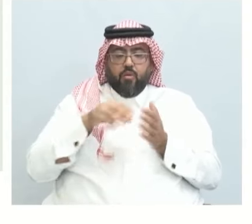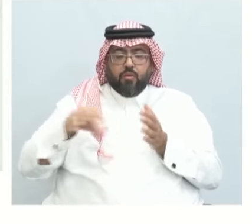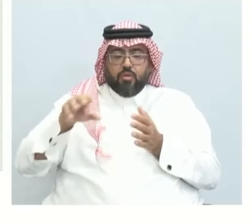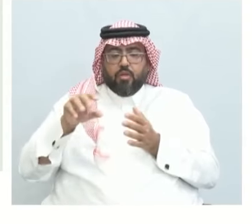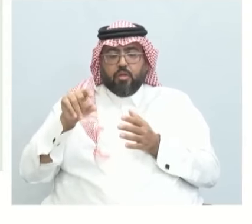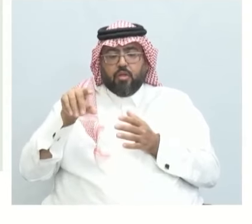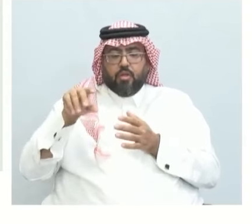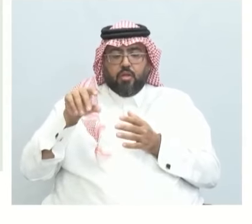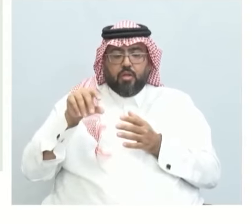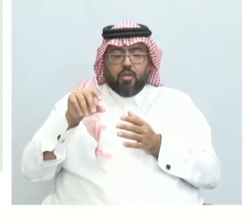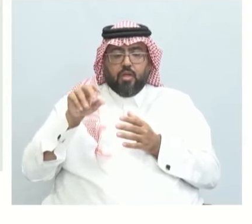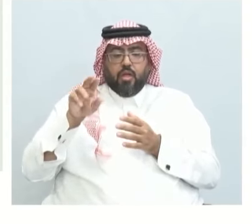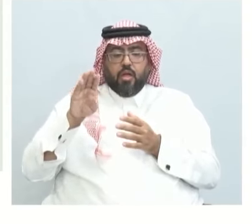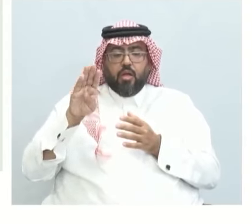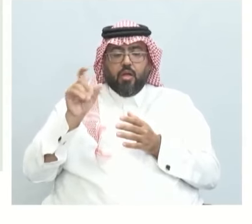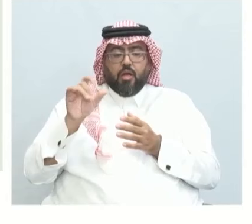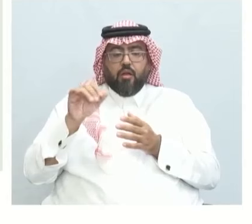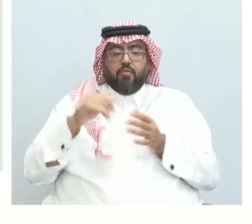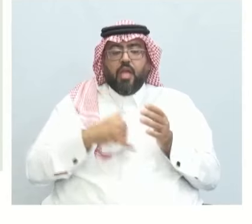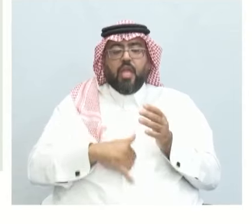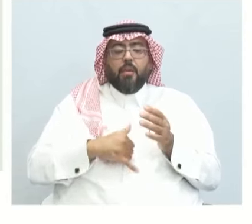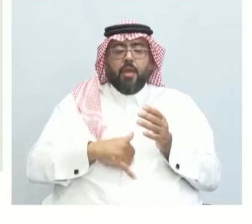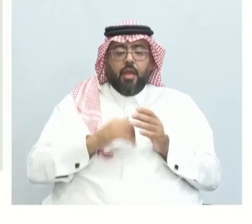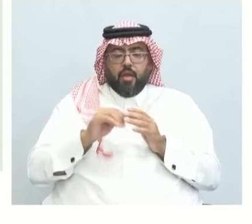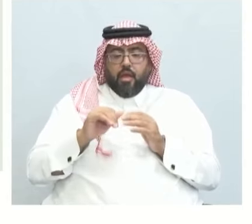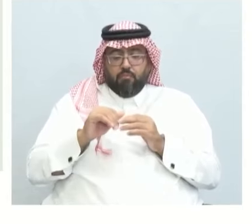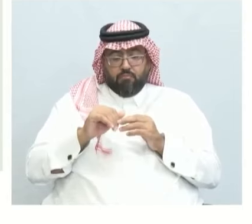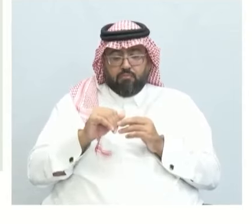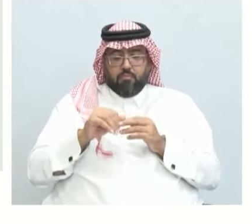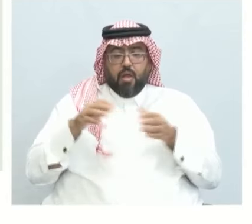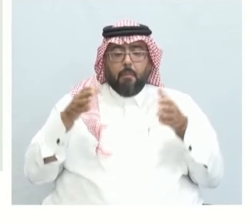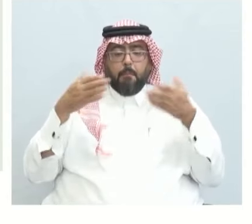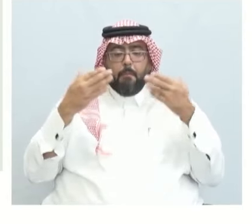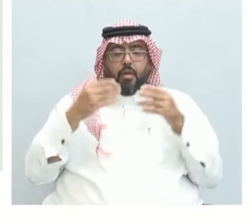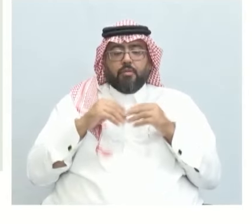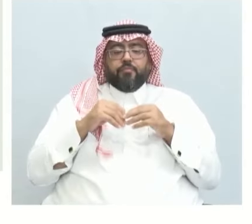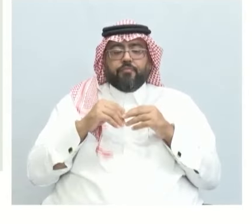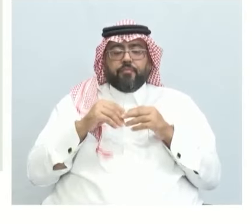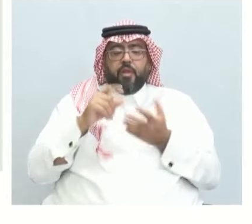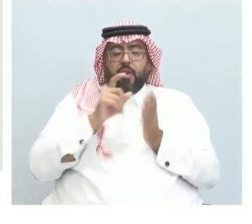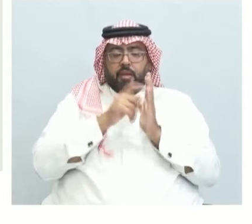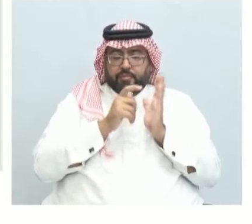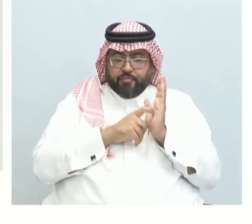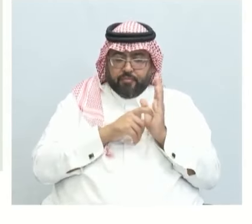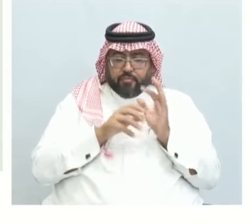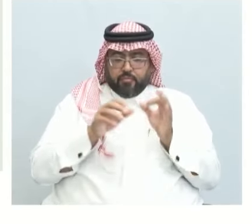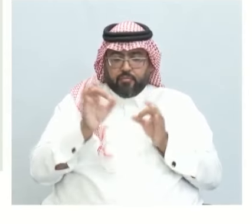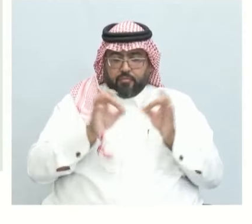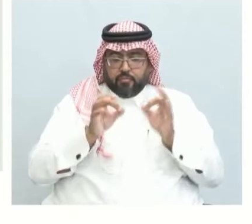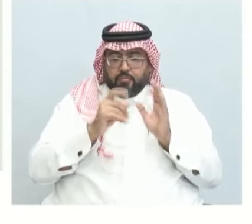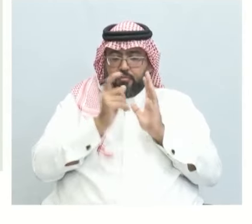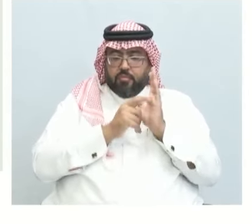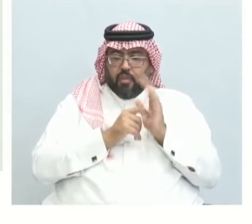ل التبابعه في اليمن ويمكن عد مكه من هذا القبيل حيث كان لها نظام سياسي